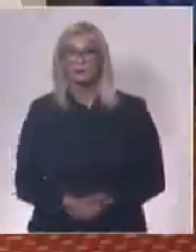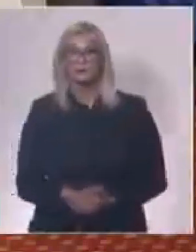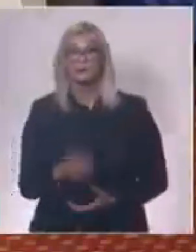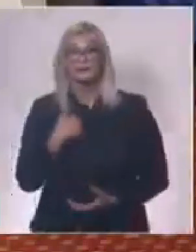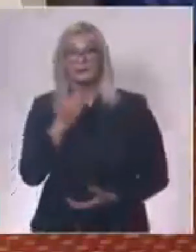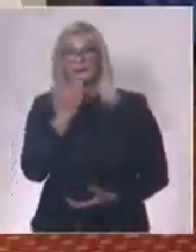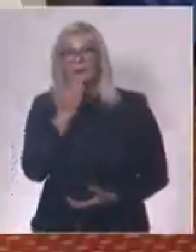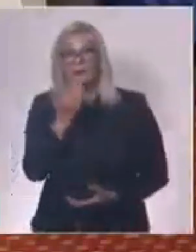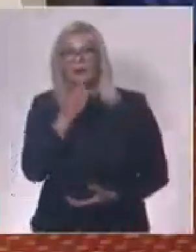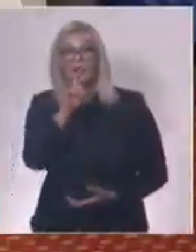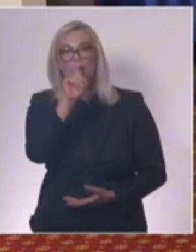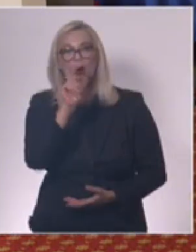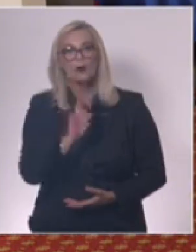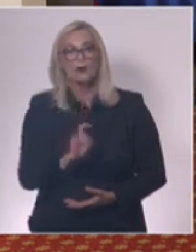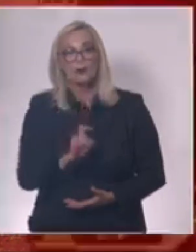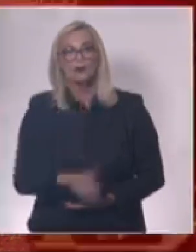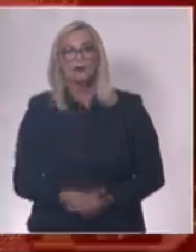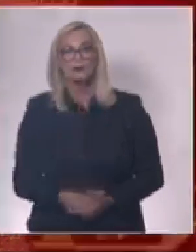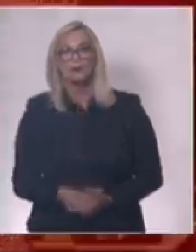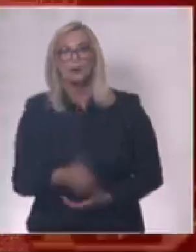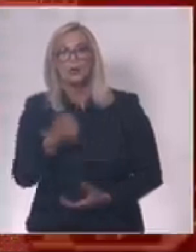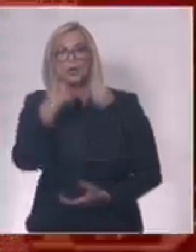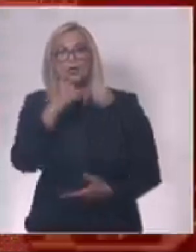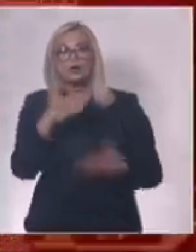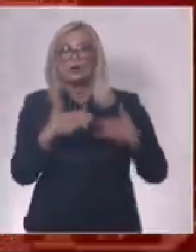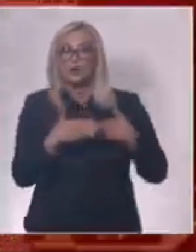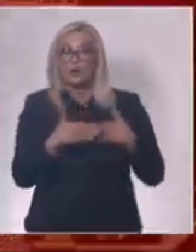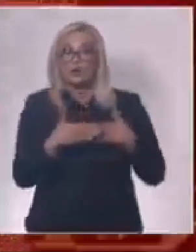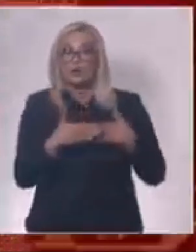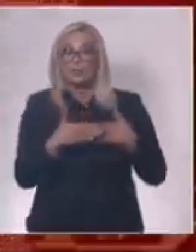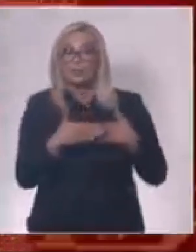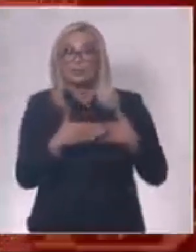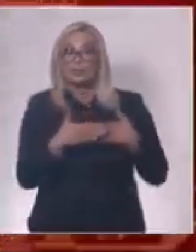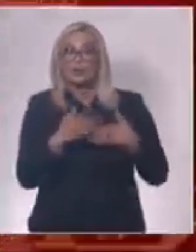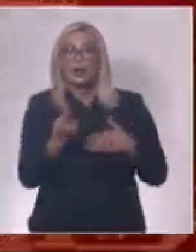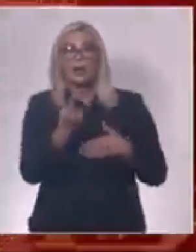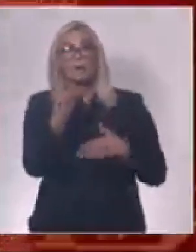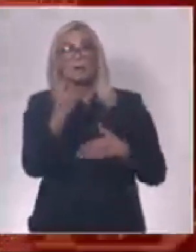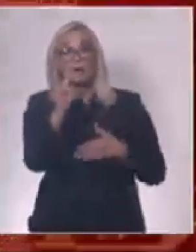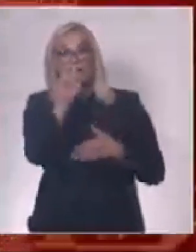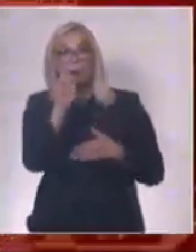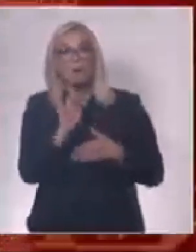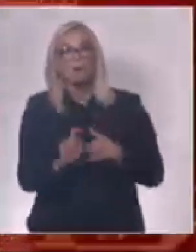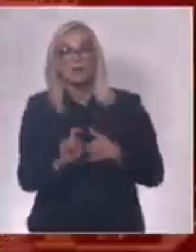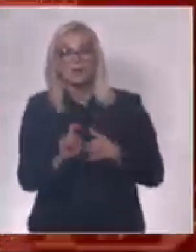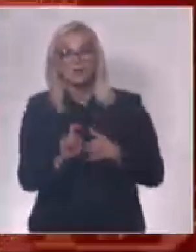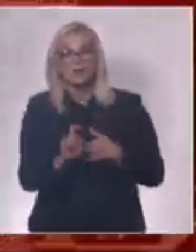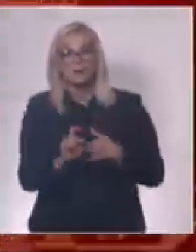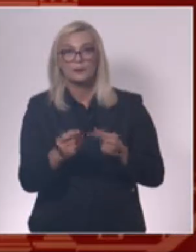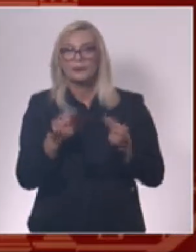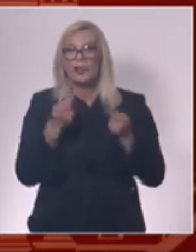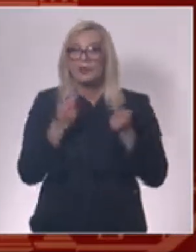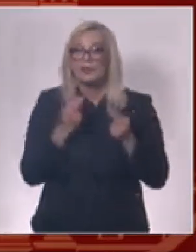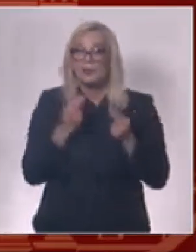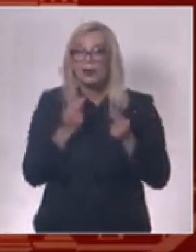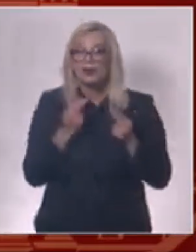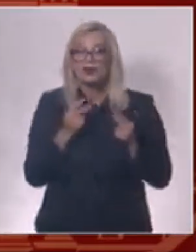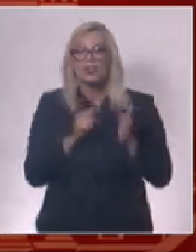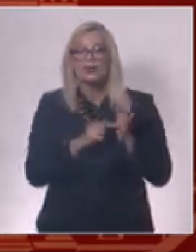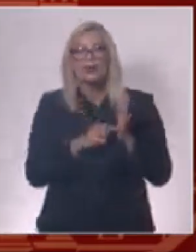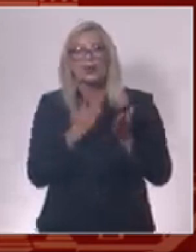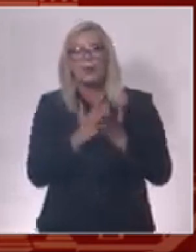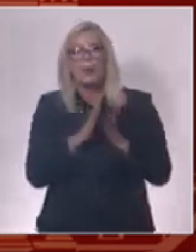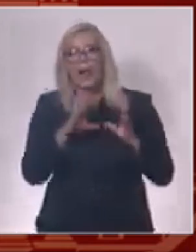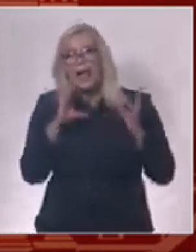Благодарам на прашањата. Што се однесува до првото прашање, приоритети ќе бидат